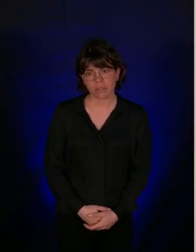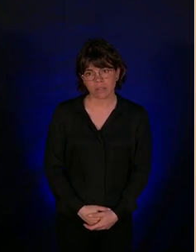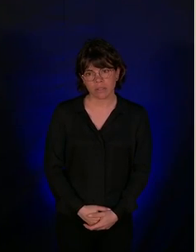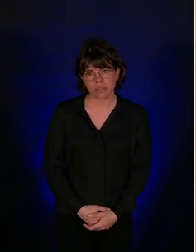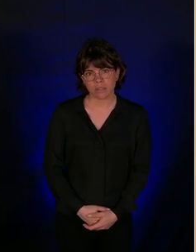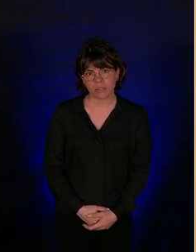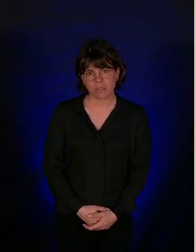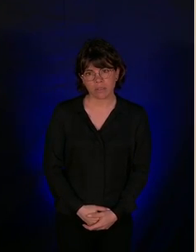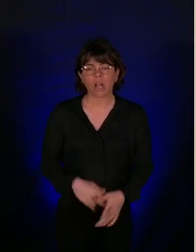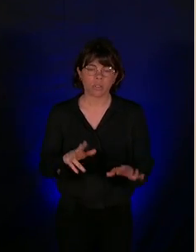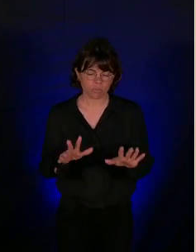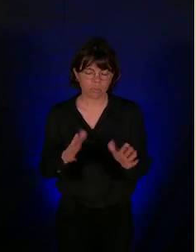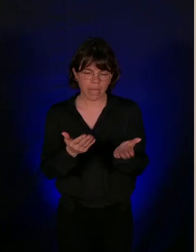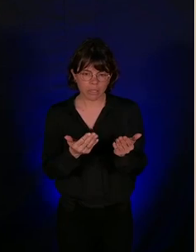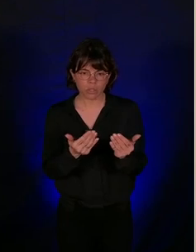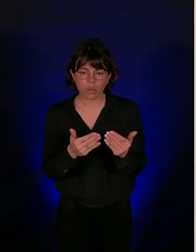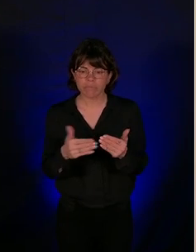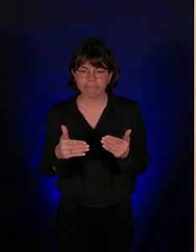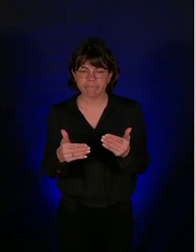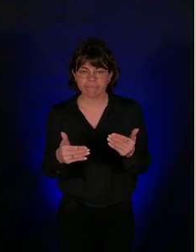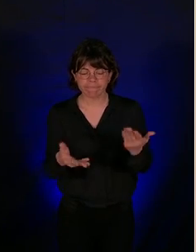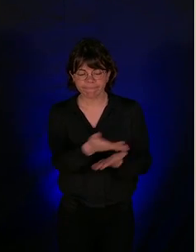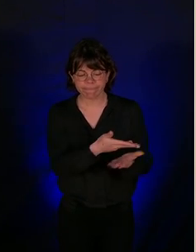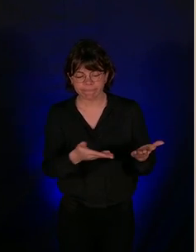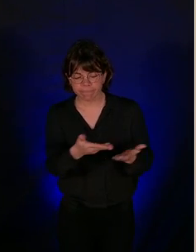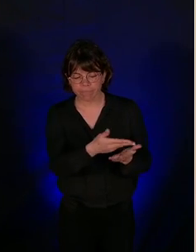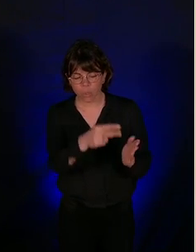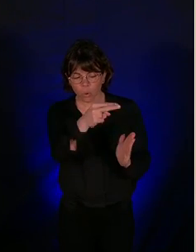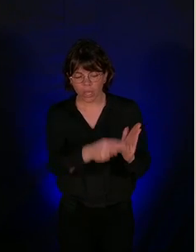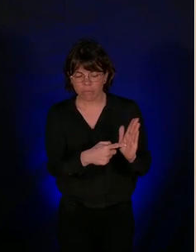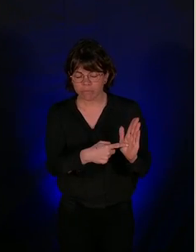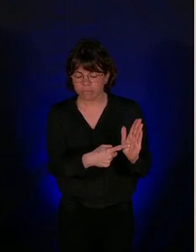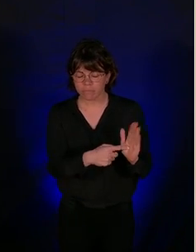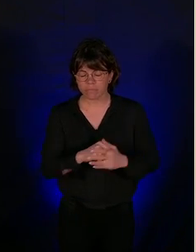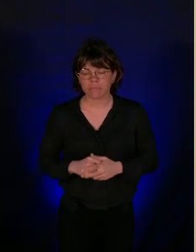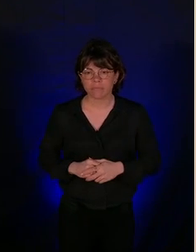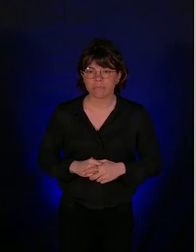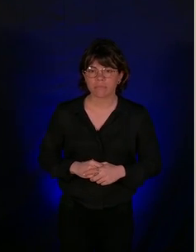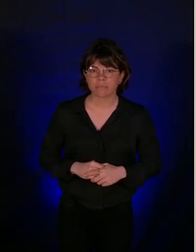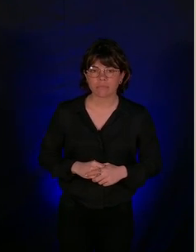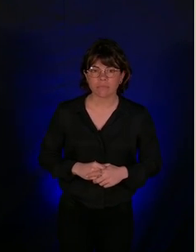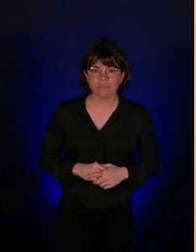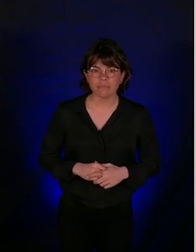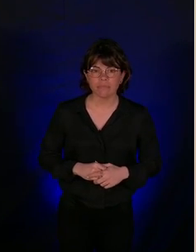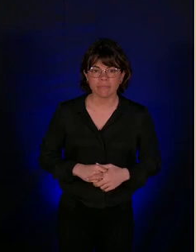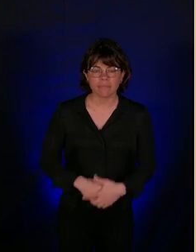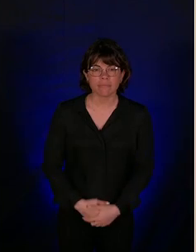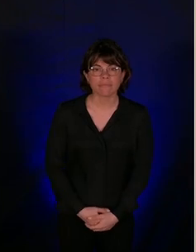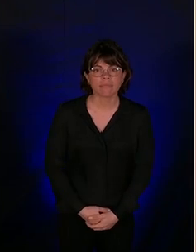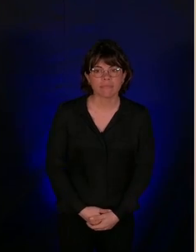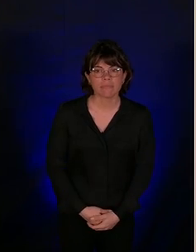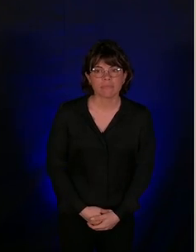30 secondes alors il regarde le bon le bon voilà vot pas